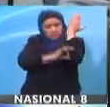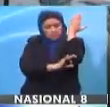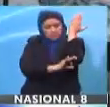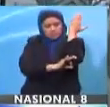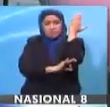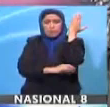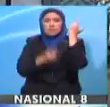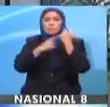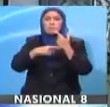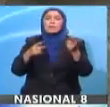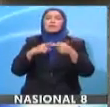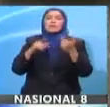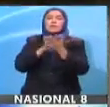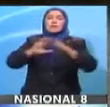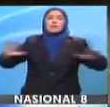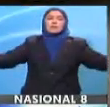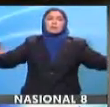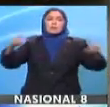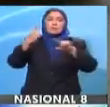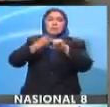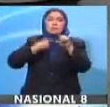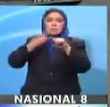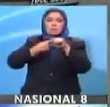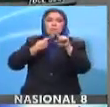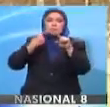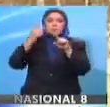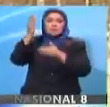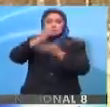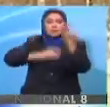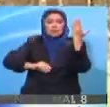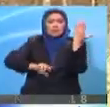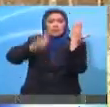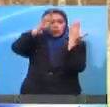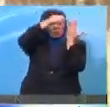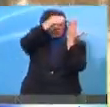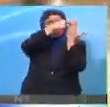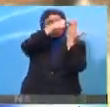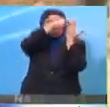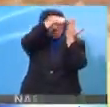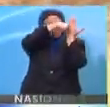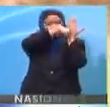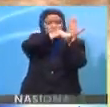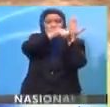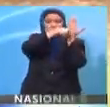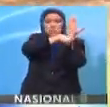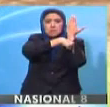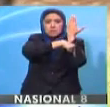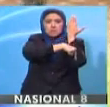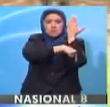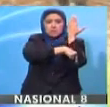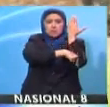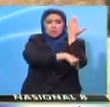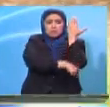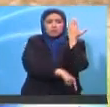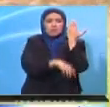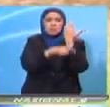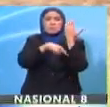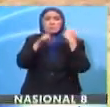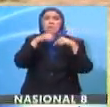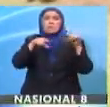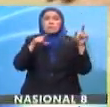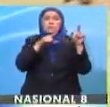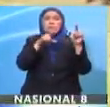zone kita daripada Utara hingga ke selatan yang sekurang-kurangnya 7000